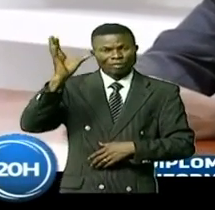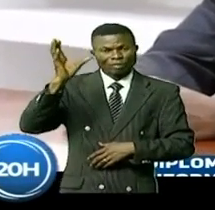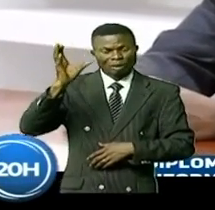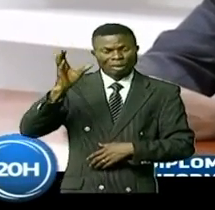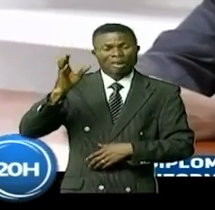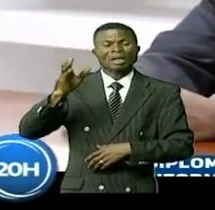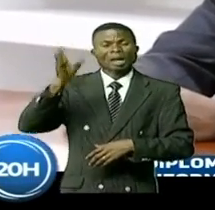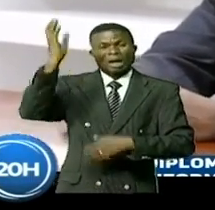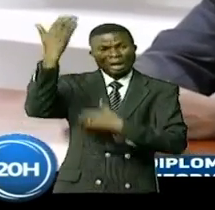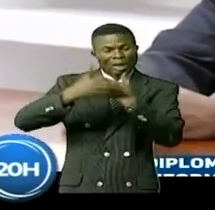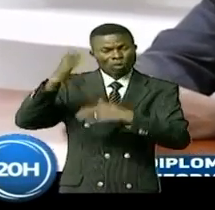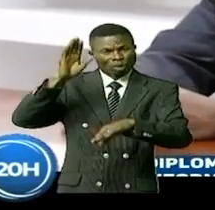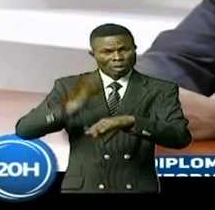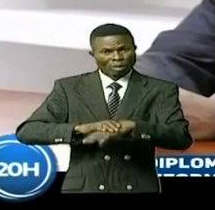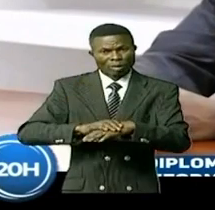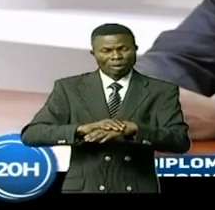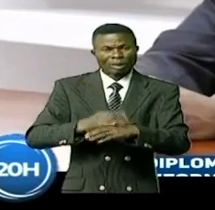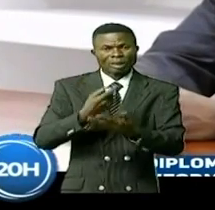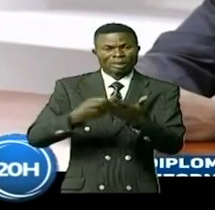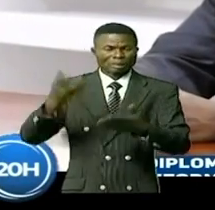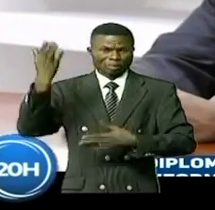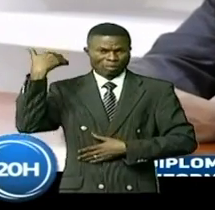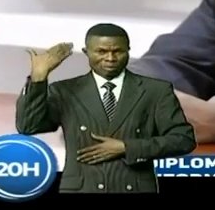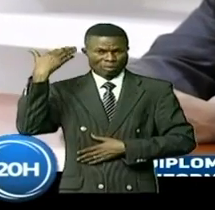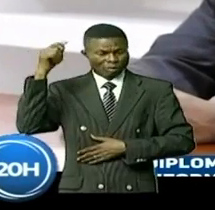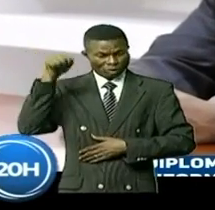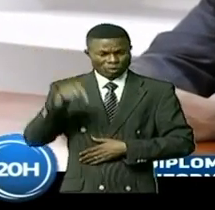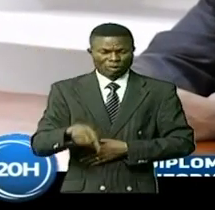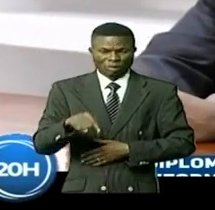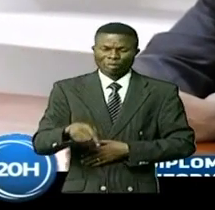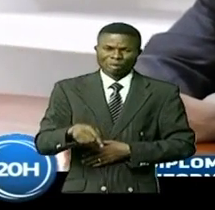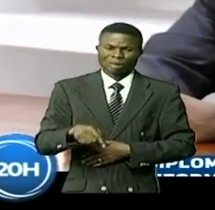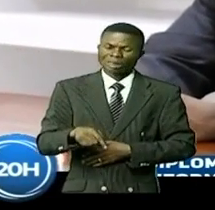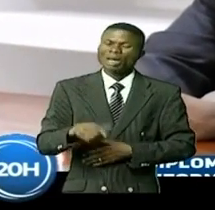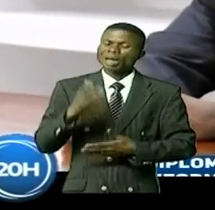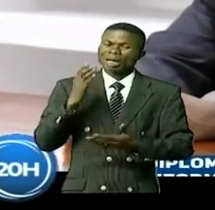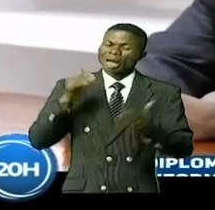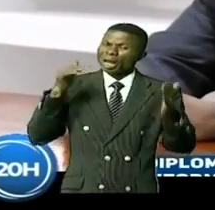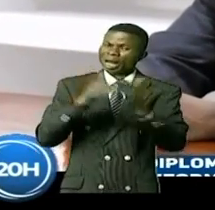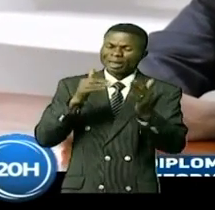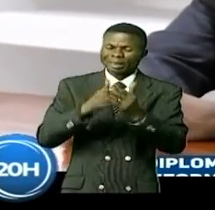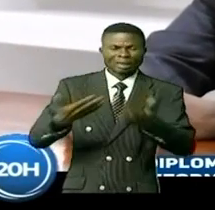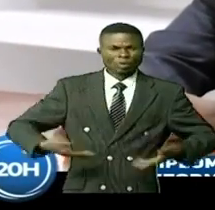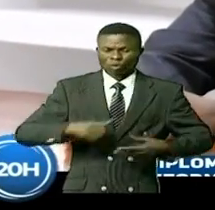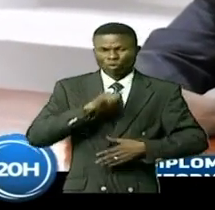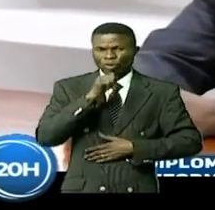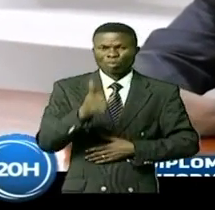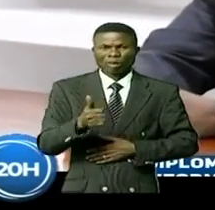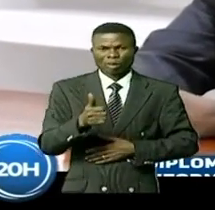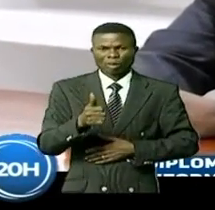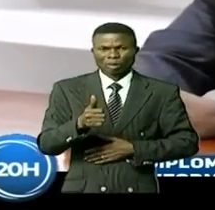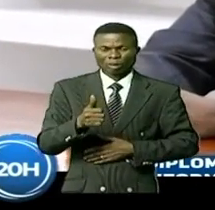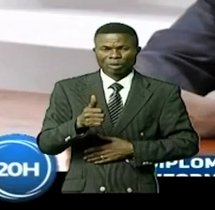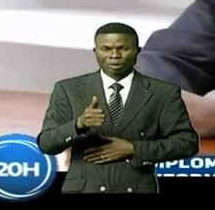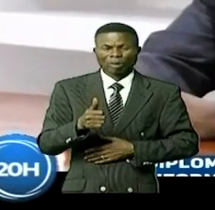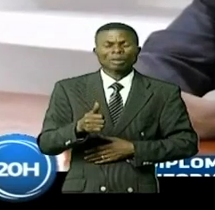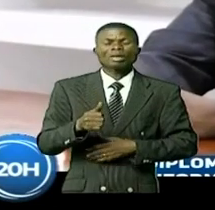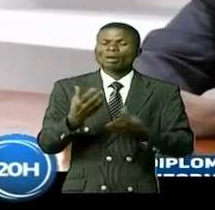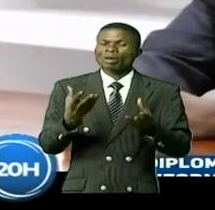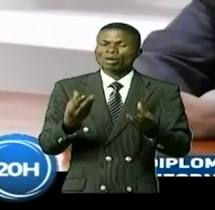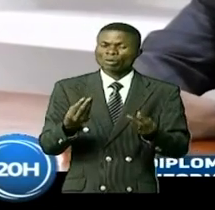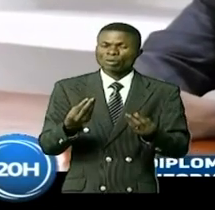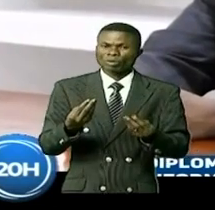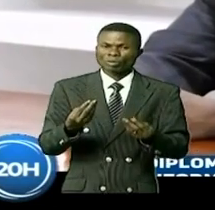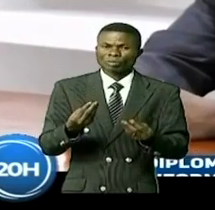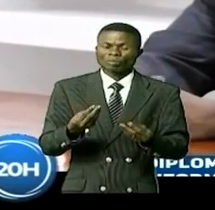occupées depuis qu'avec le Rwanda, ils ont déclenché ces attaques militaires. Vous comprendrez facilement